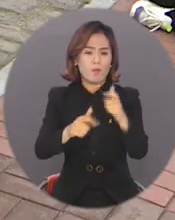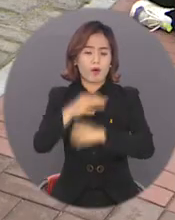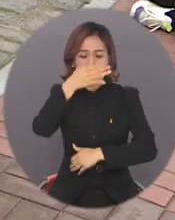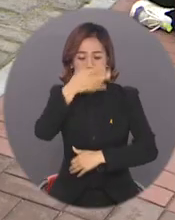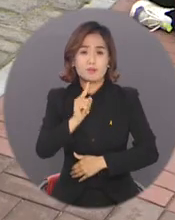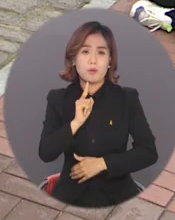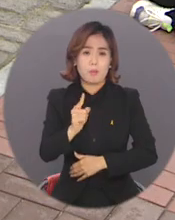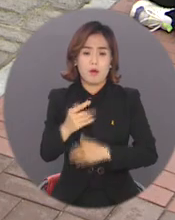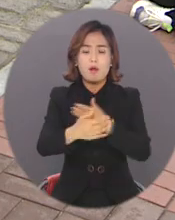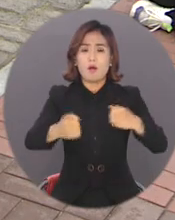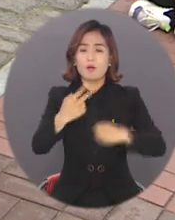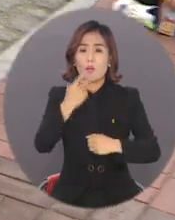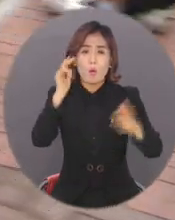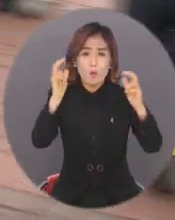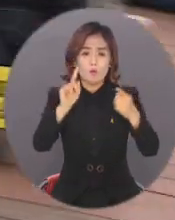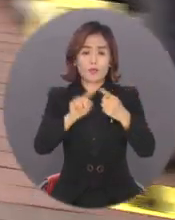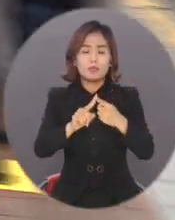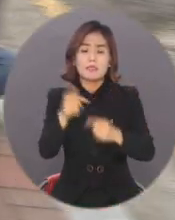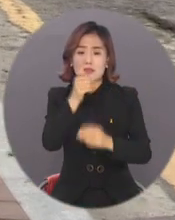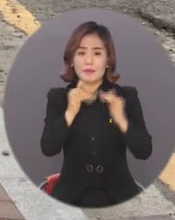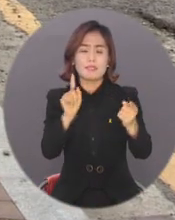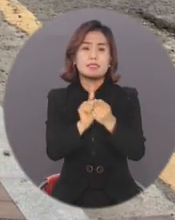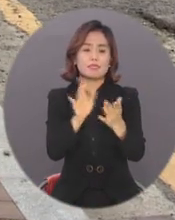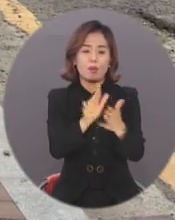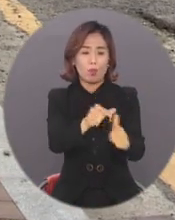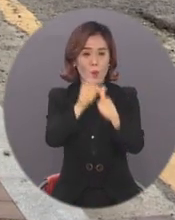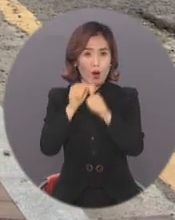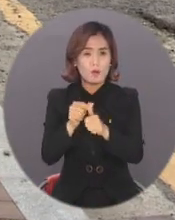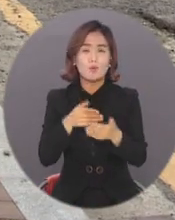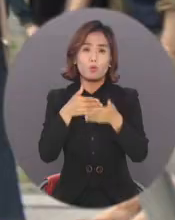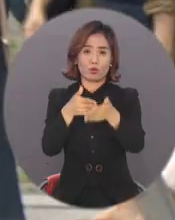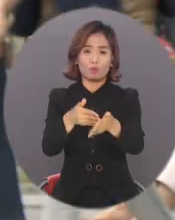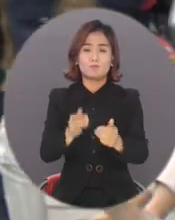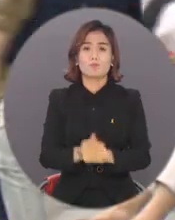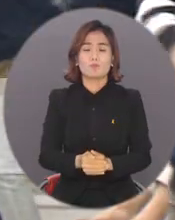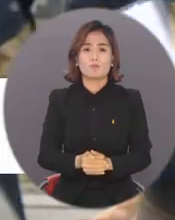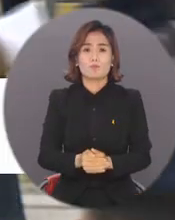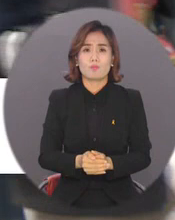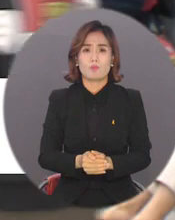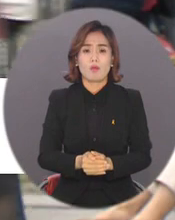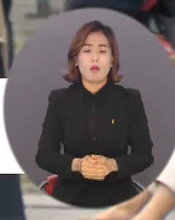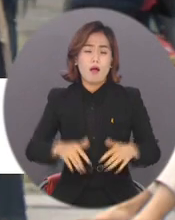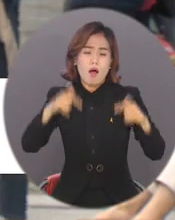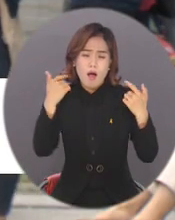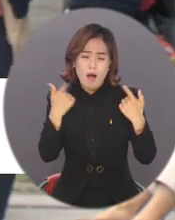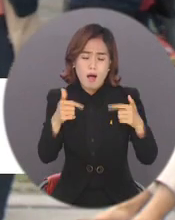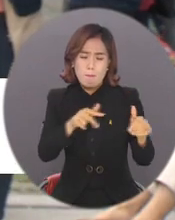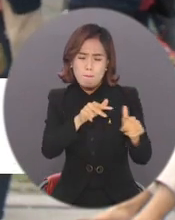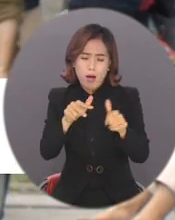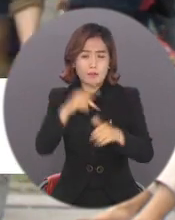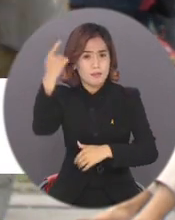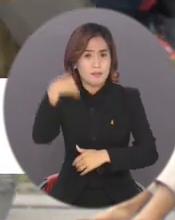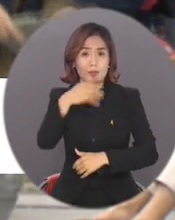가혹해졌다며 건강보험공단이 상담사들을 직접 고용하라는 겁니다. 매 시간, 매 초마다 감시를